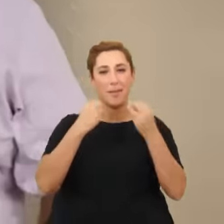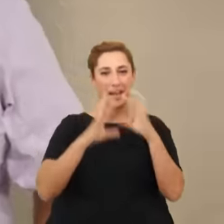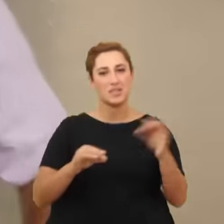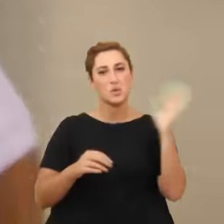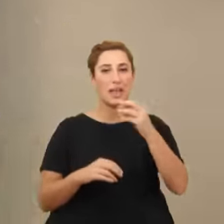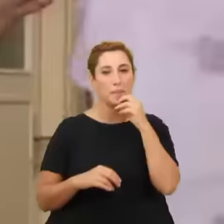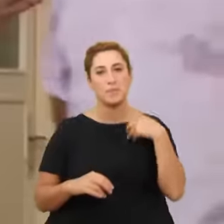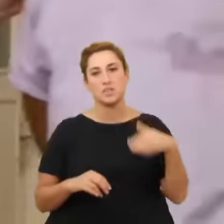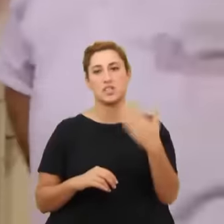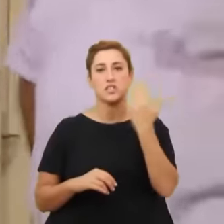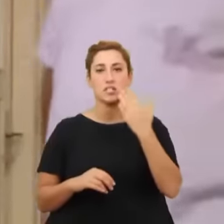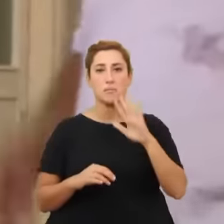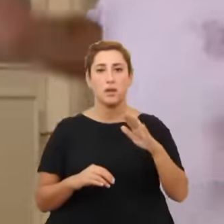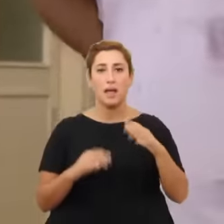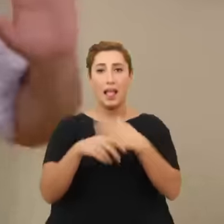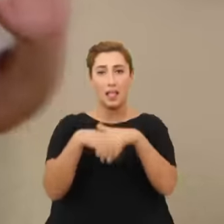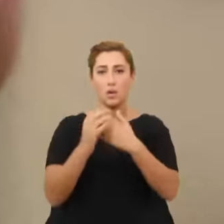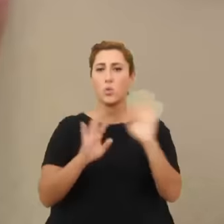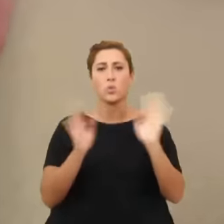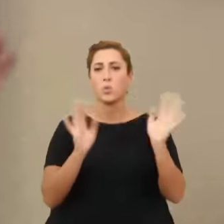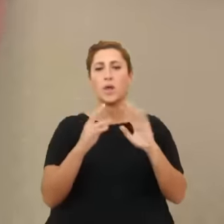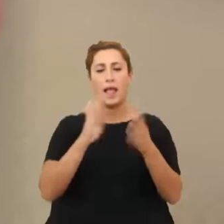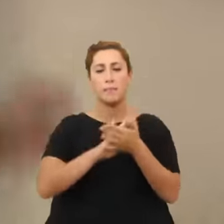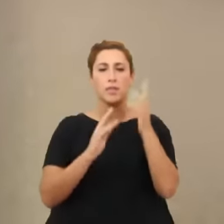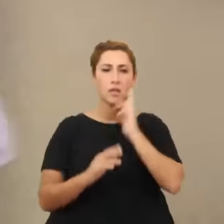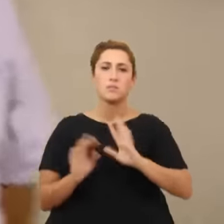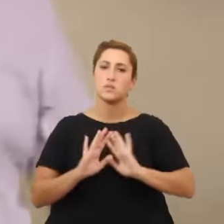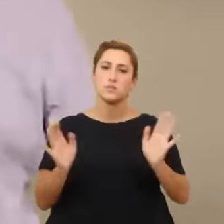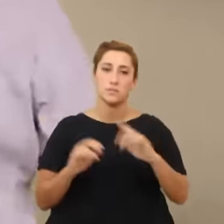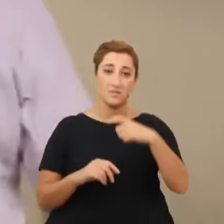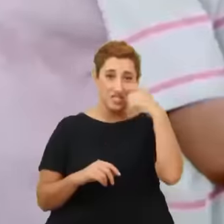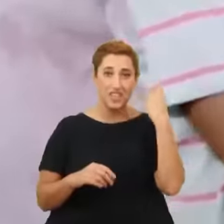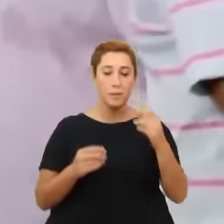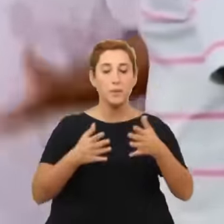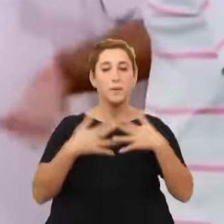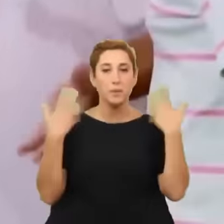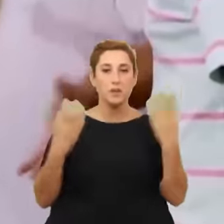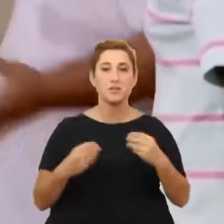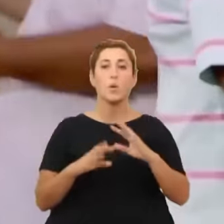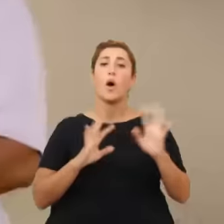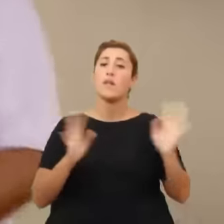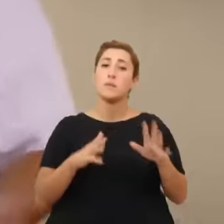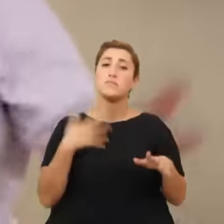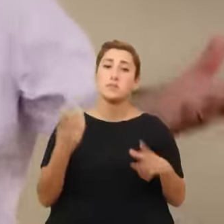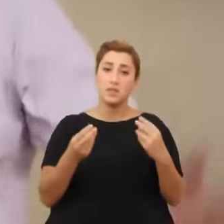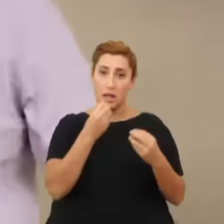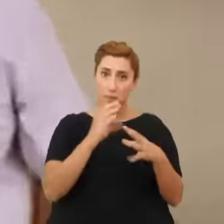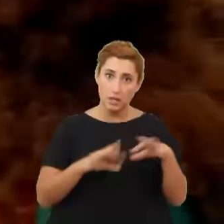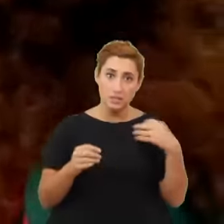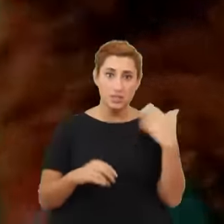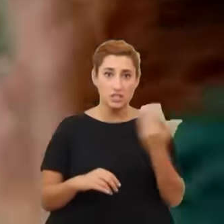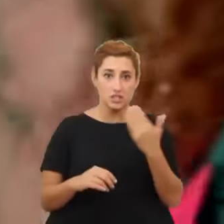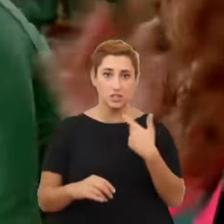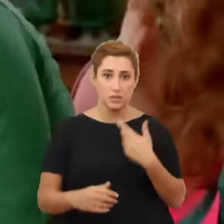hazırla, hemen yiyip çıkacağım ya. Elini falan yıkasın. Yok ya, ellerim tertemiz, tertemiz ya. Sıcak ya, hani serinler. Ya temizlerim ya, bir şey hazırla, çıkın. Of,